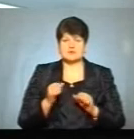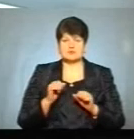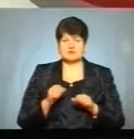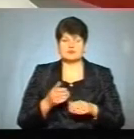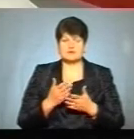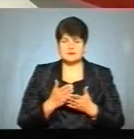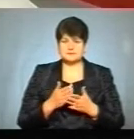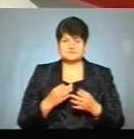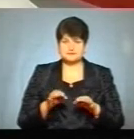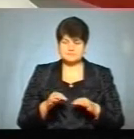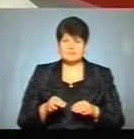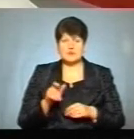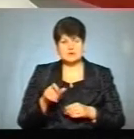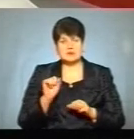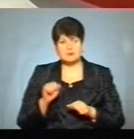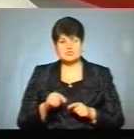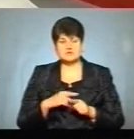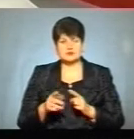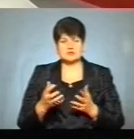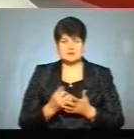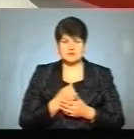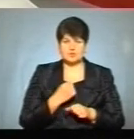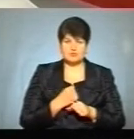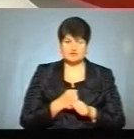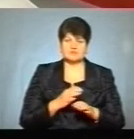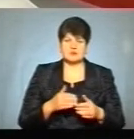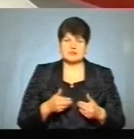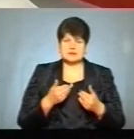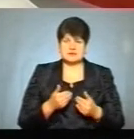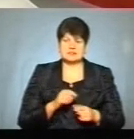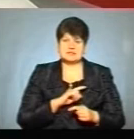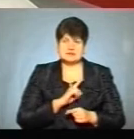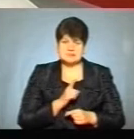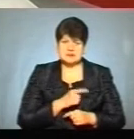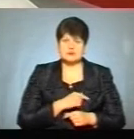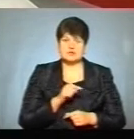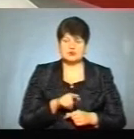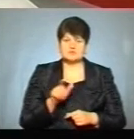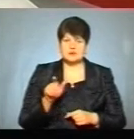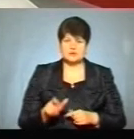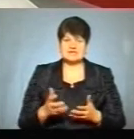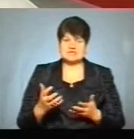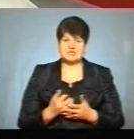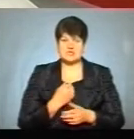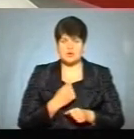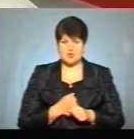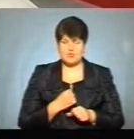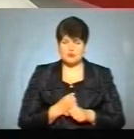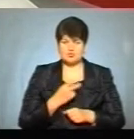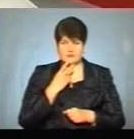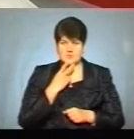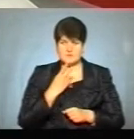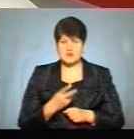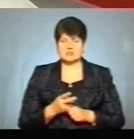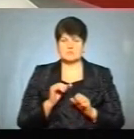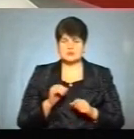ринку праці, чи та людина може швидко знайти роботу, чи треба прикласти якісь зусилля для того, щоб та людина знайшла роботу. От як ми бачили в сюжеті,